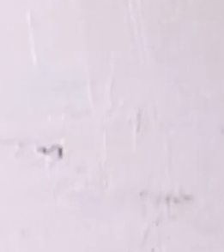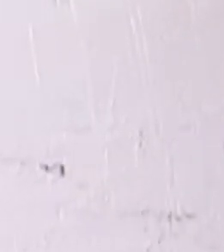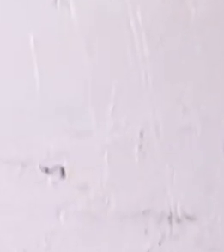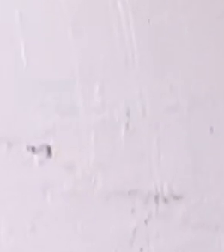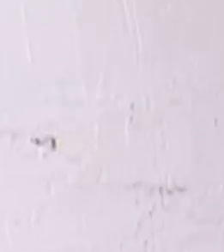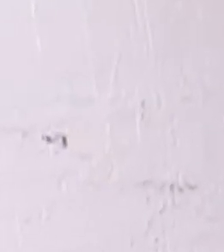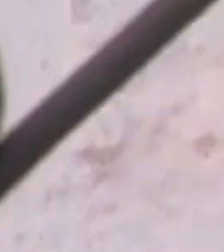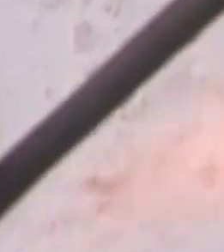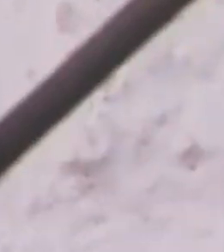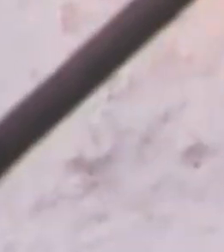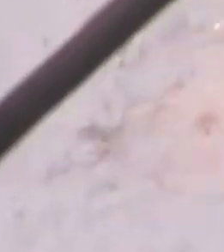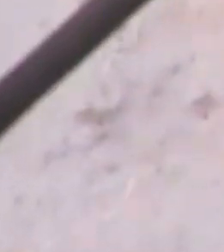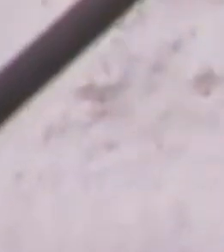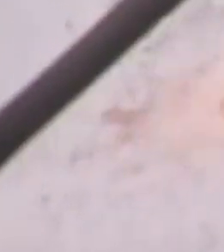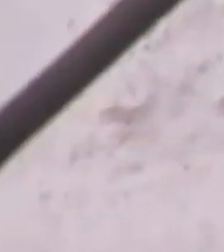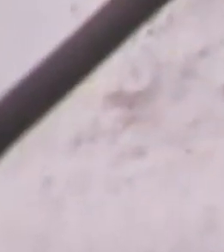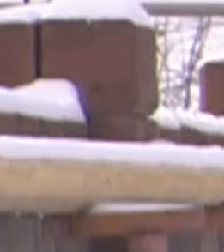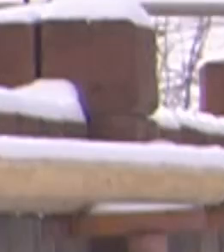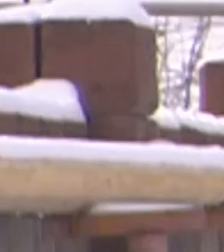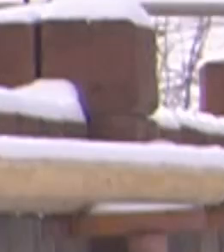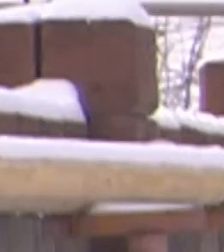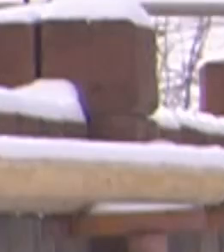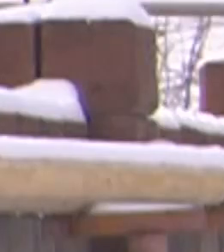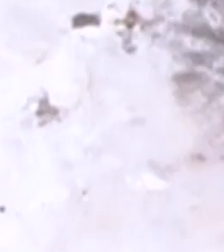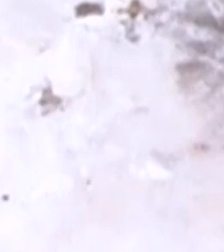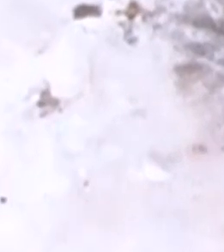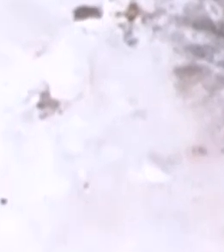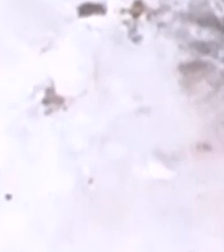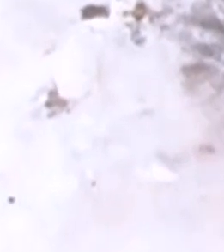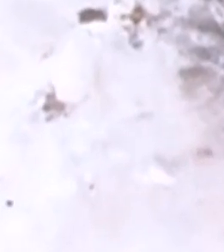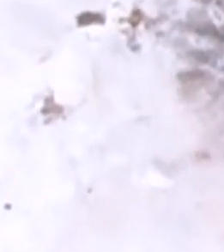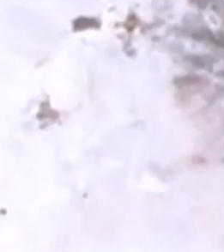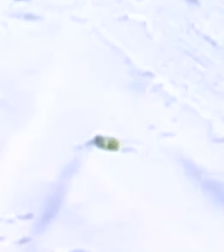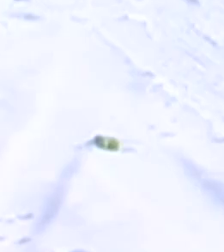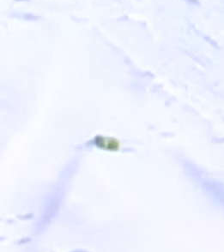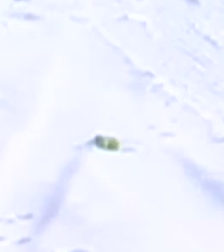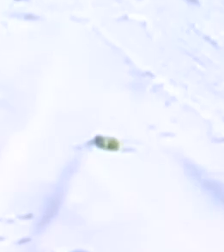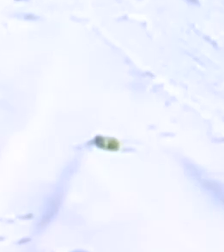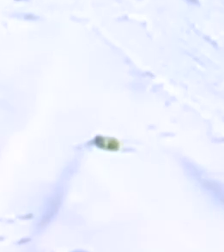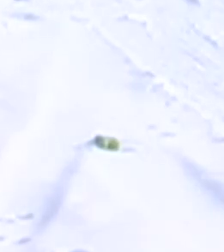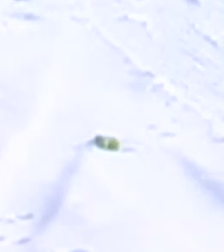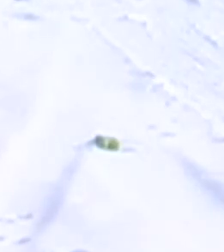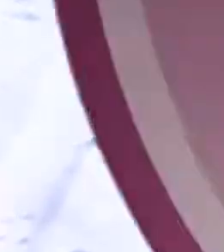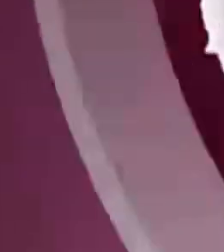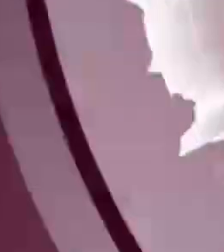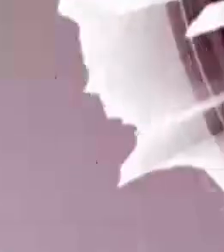8 малообеспеченным семьям бесплатно подключили газовое отопление. Подробности в материале Дины Жанабековой.